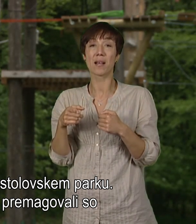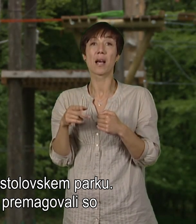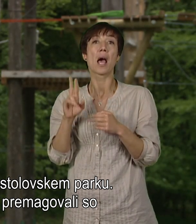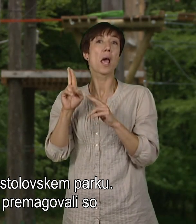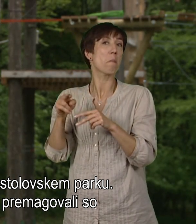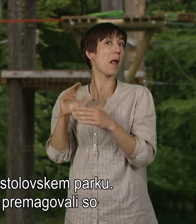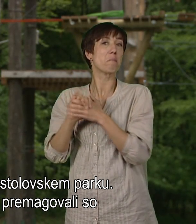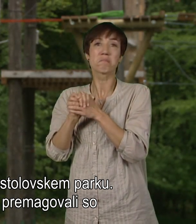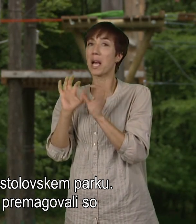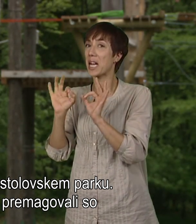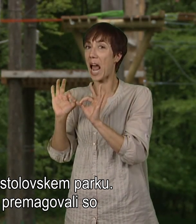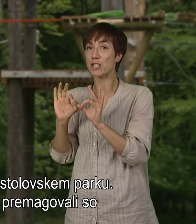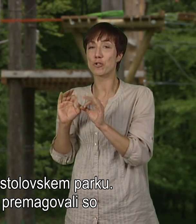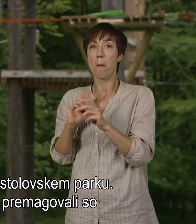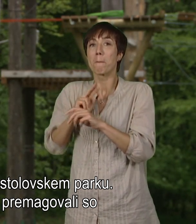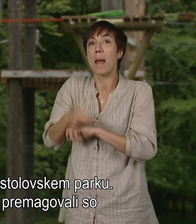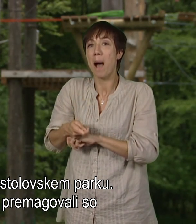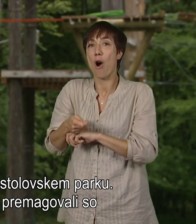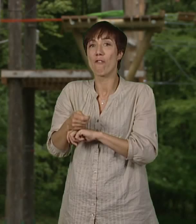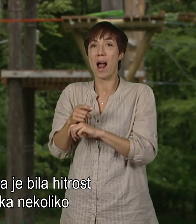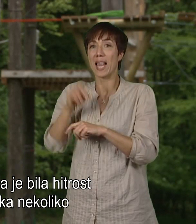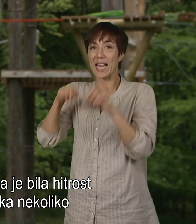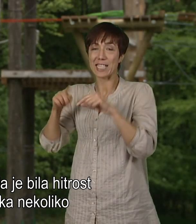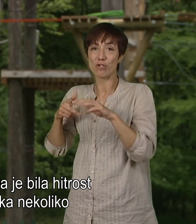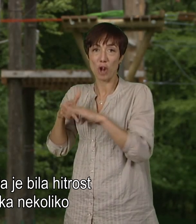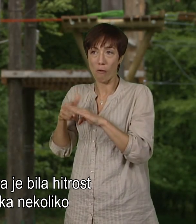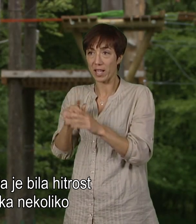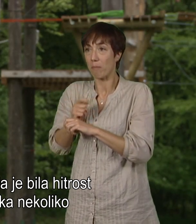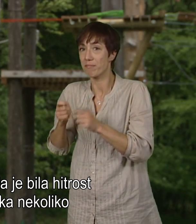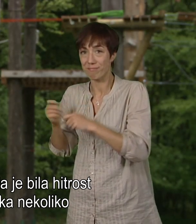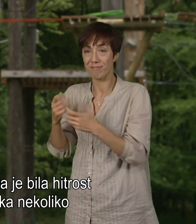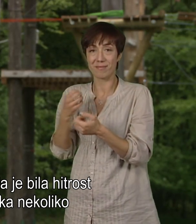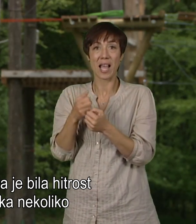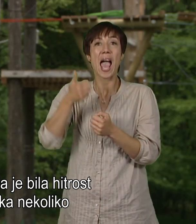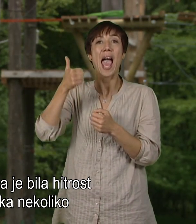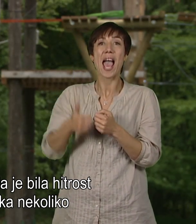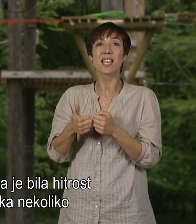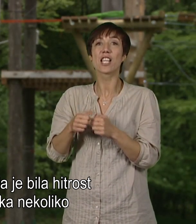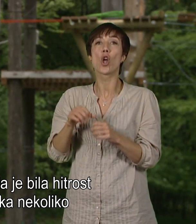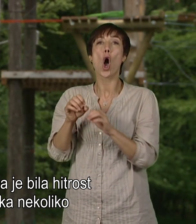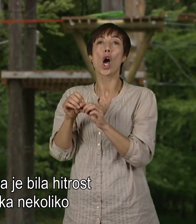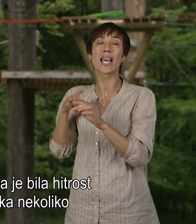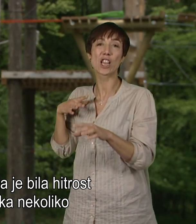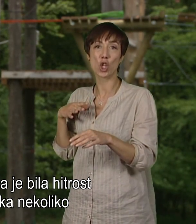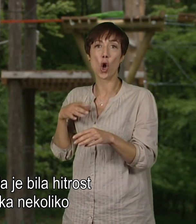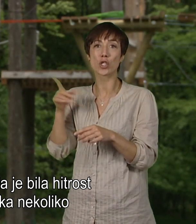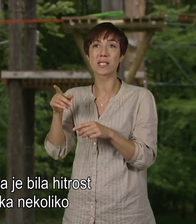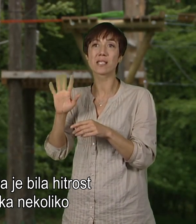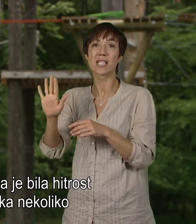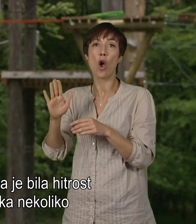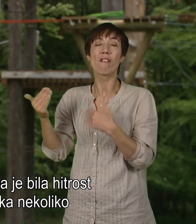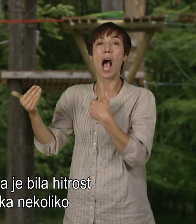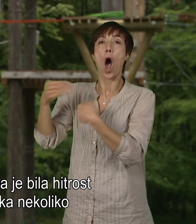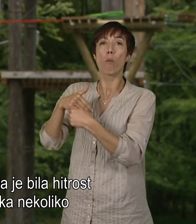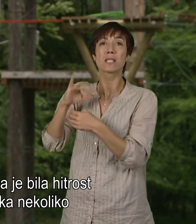in imeli so se krasno, premagovali so različne ovire, edino, da je bila hitrost